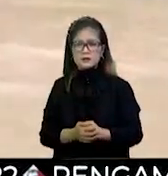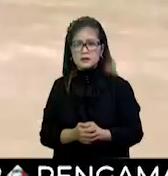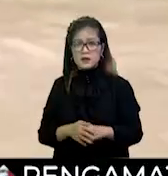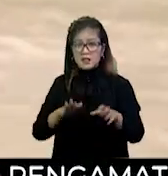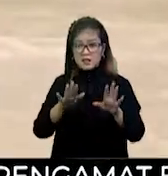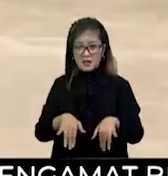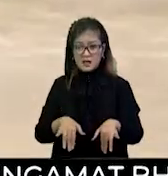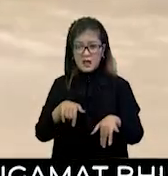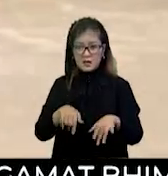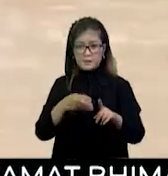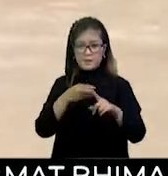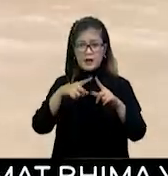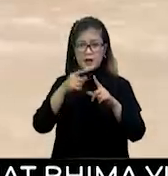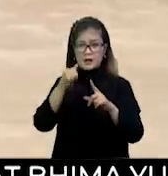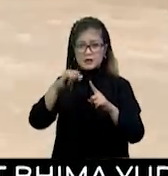Utara, Kalimantan Tengah.